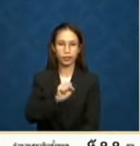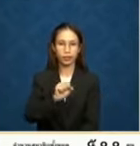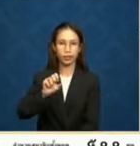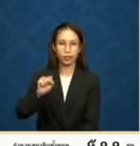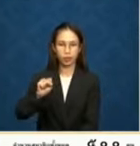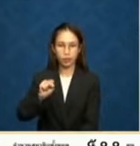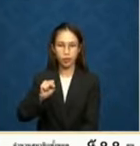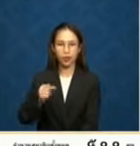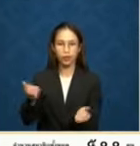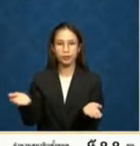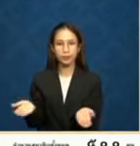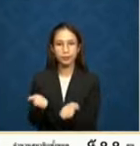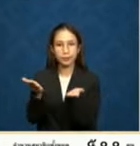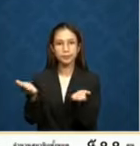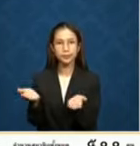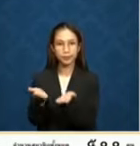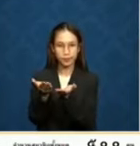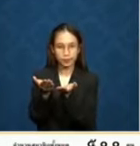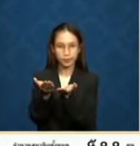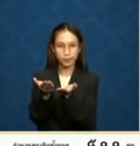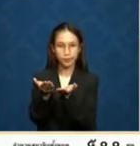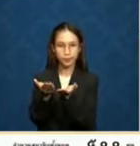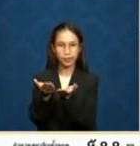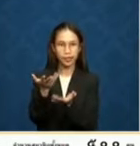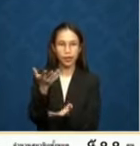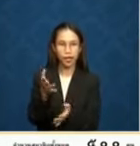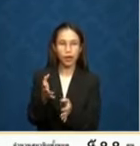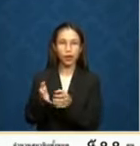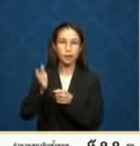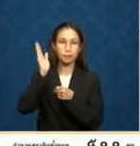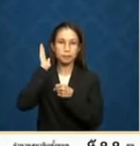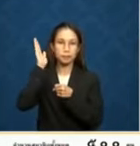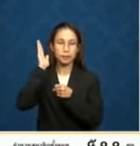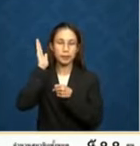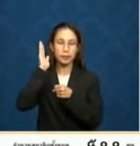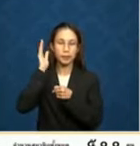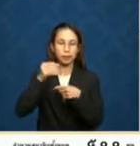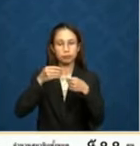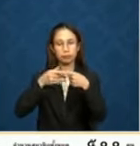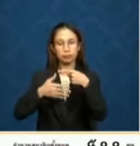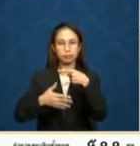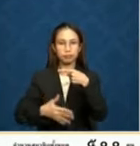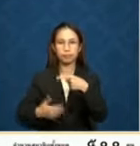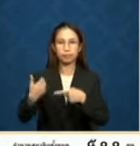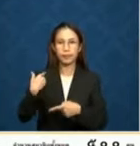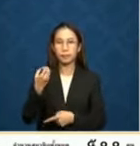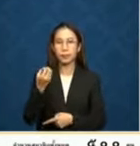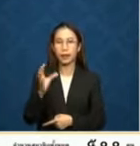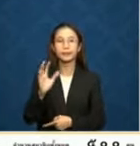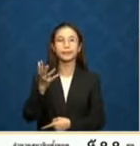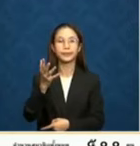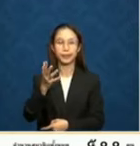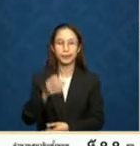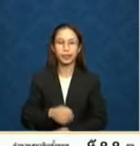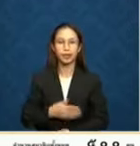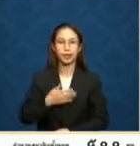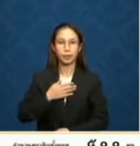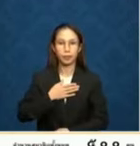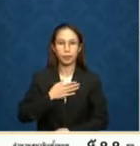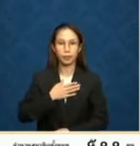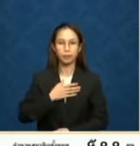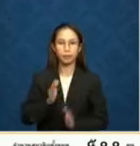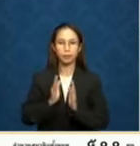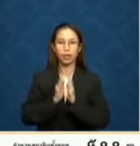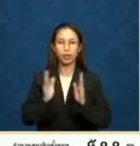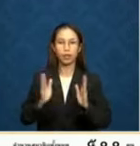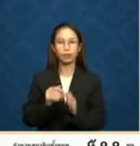ให้การสนับอนุญและไม่ได้มีการอภิป้ายอะไรที่มากบายส่นตัวผมเองก็ต้องขอตอ